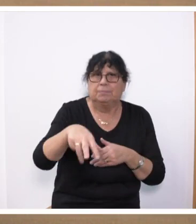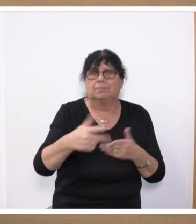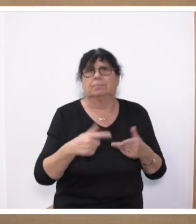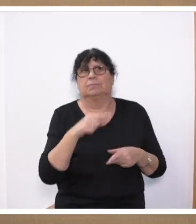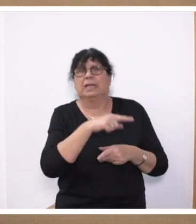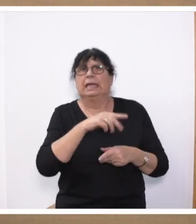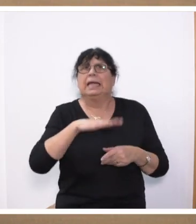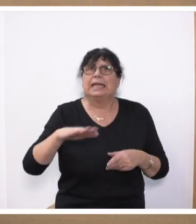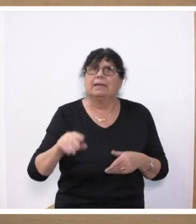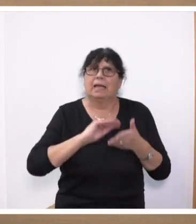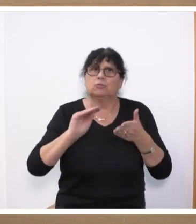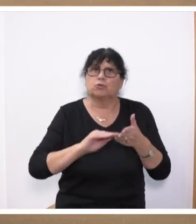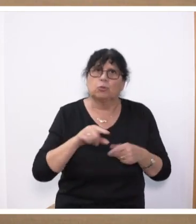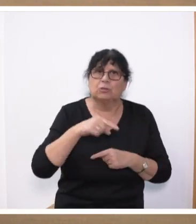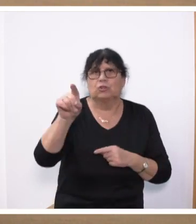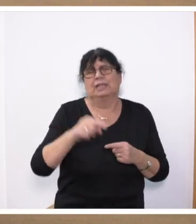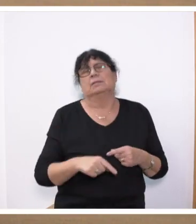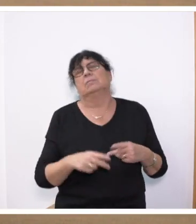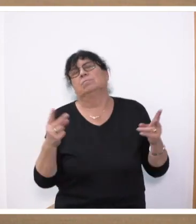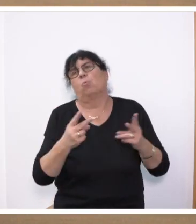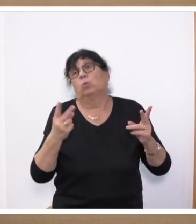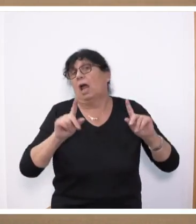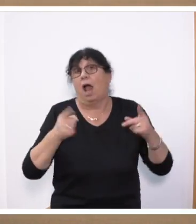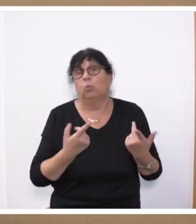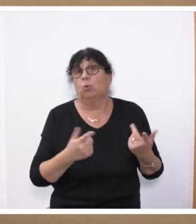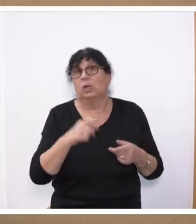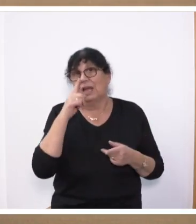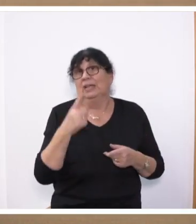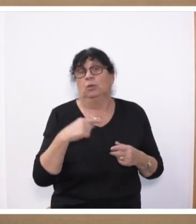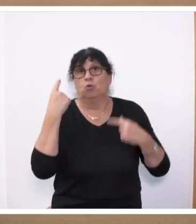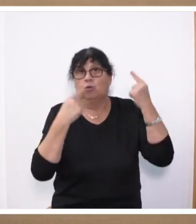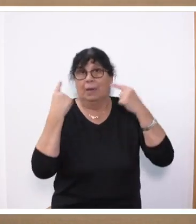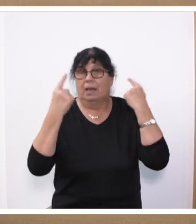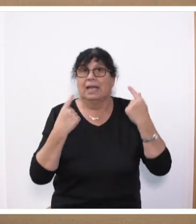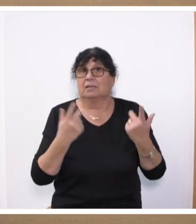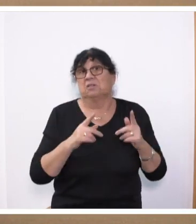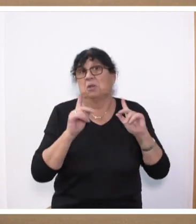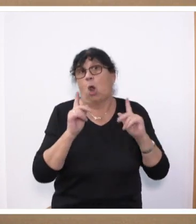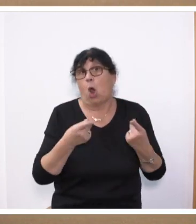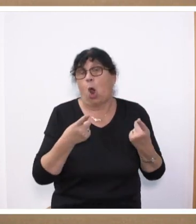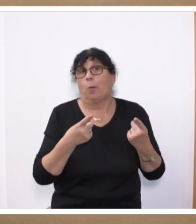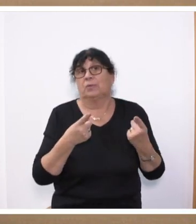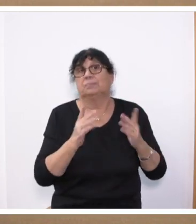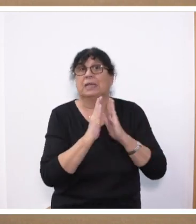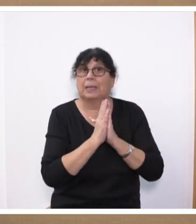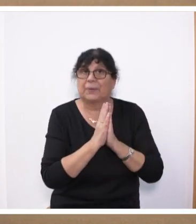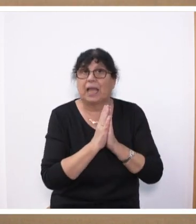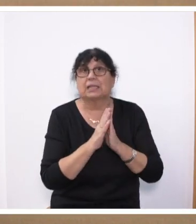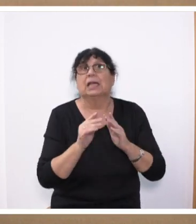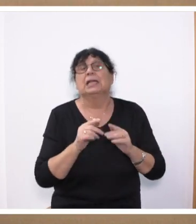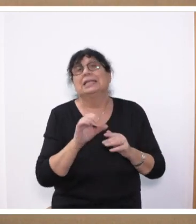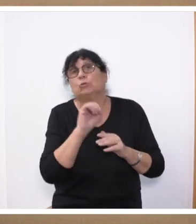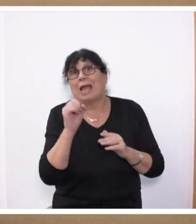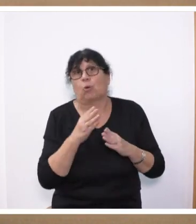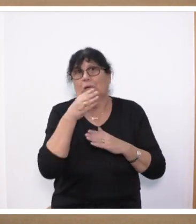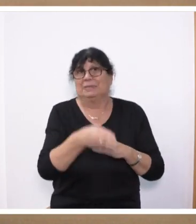ihre Kinder in die Schule schicken und auch wenn sie sich überlegen, ob sie zum Gebet in die Synagoge gehen. Wir